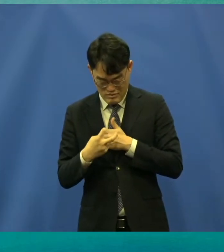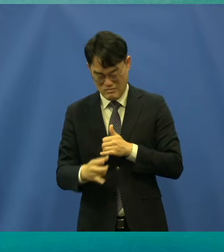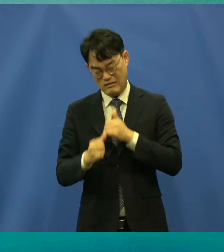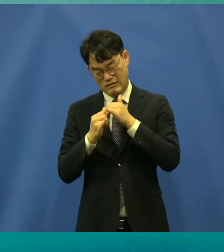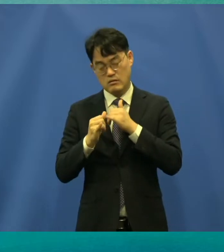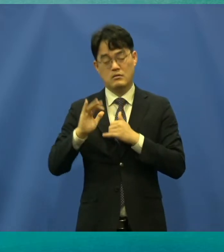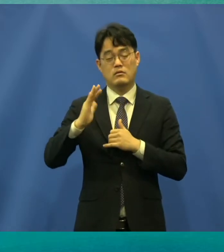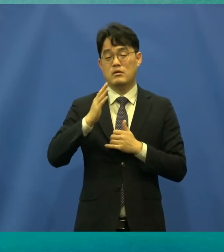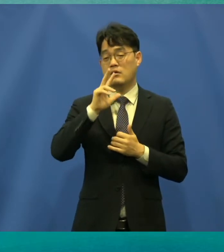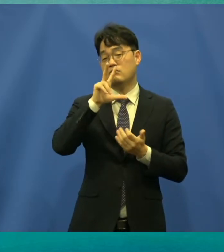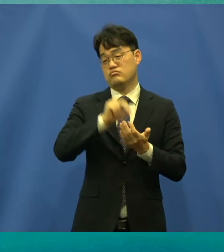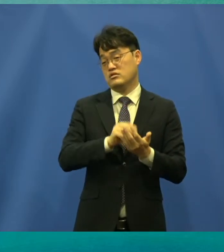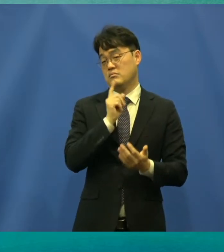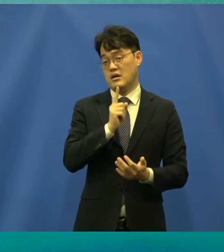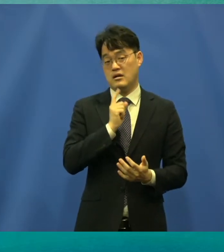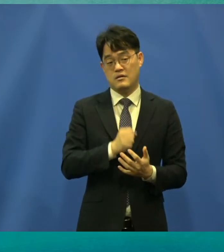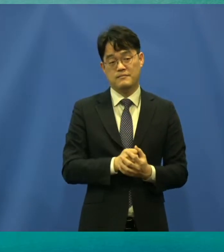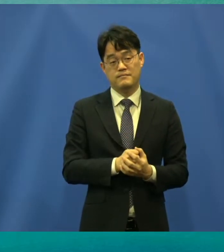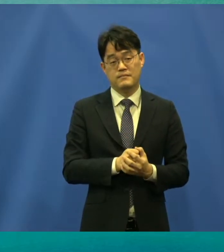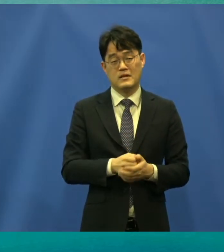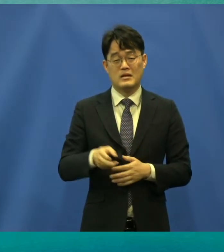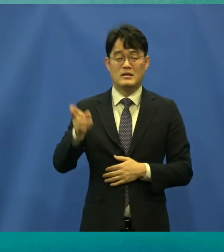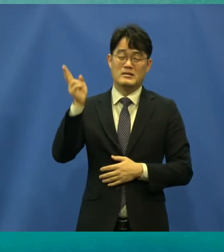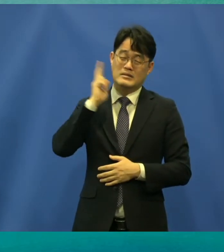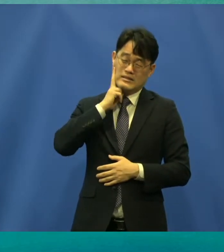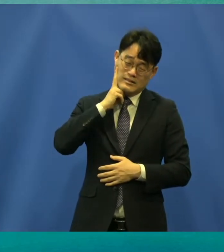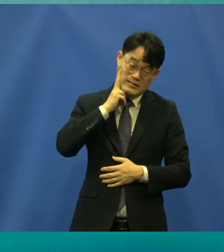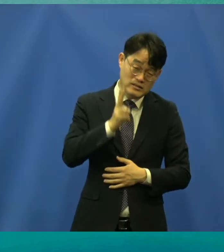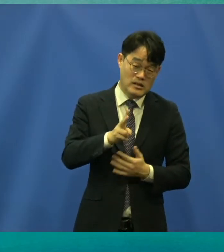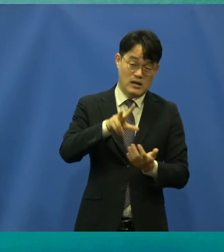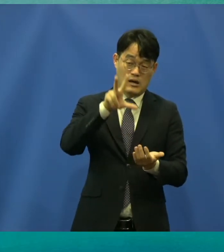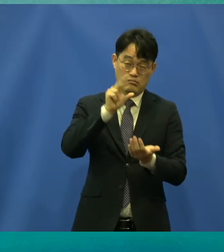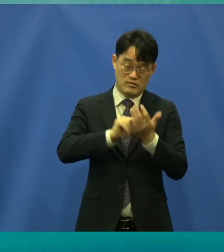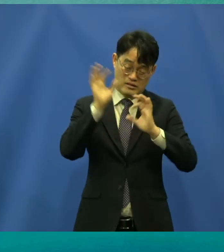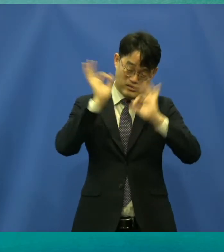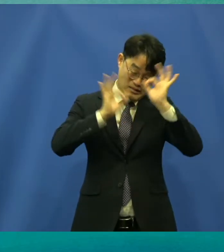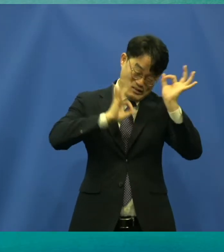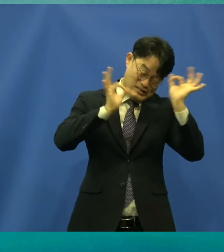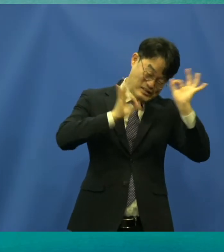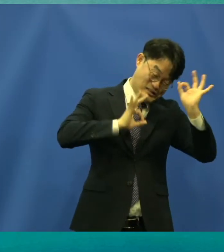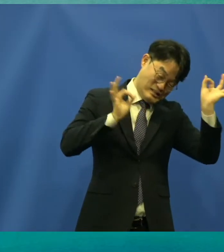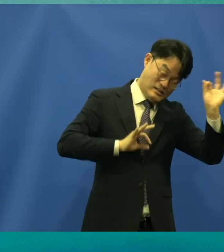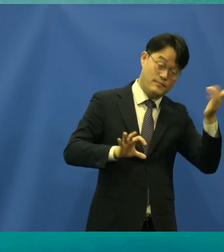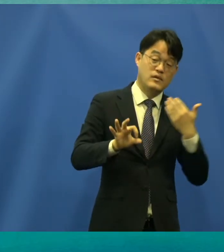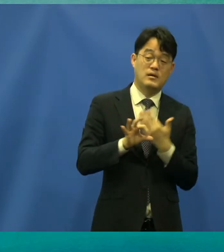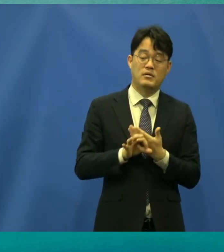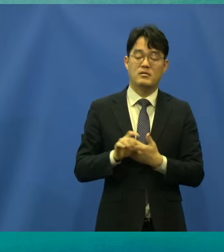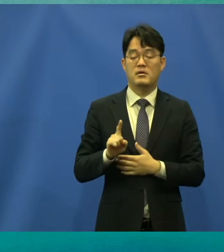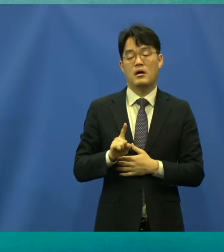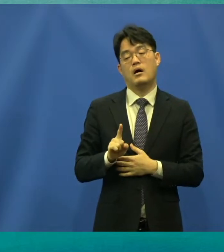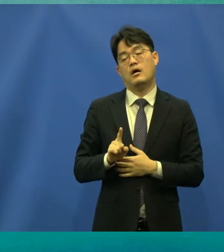치명적인 실수를 하거나 실수가 잦으면 여기에서 문제가 생깁니다.